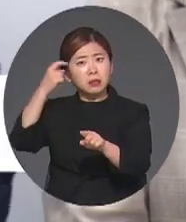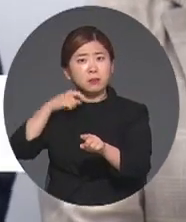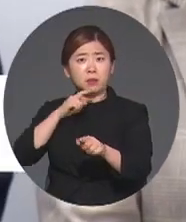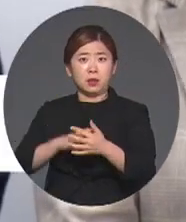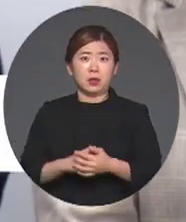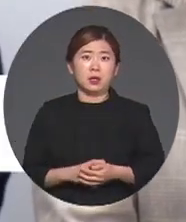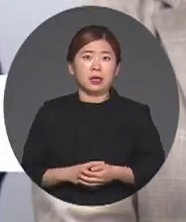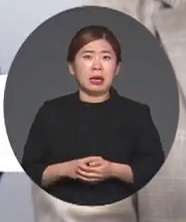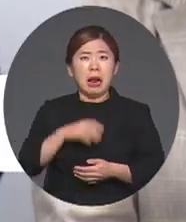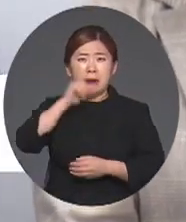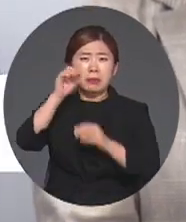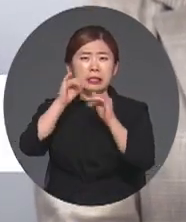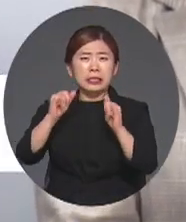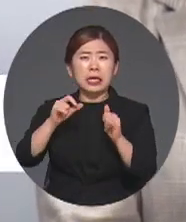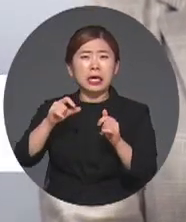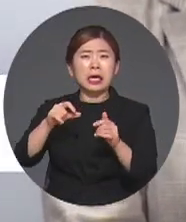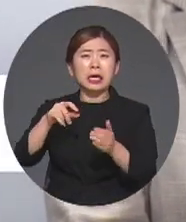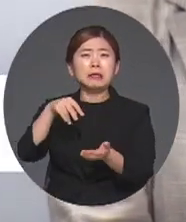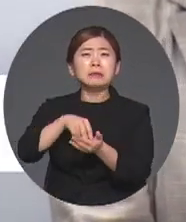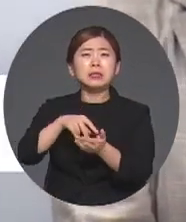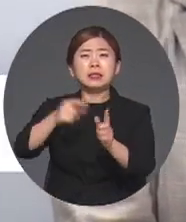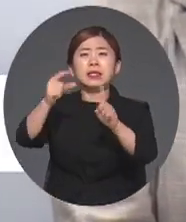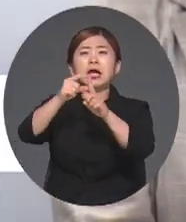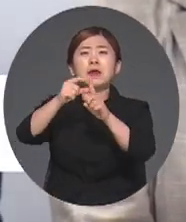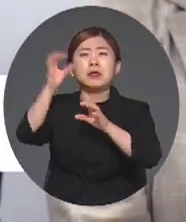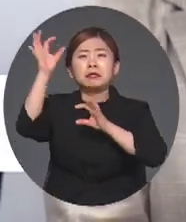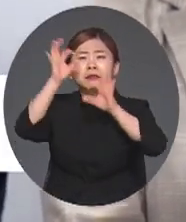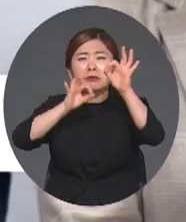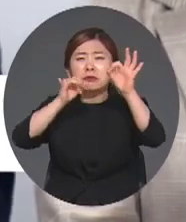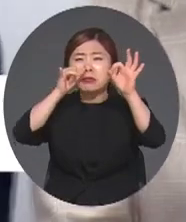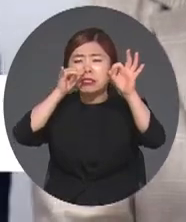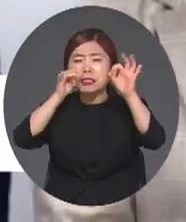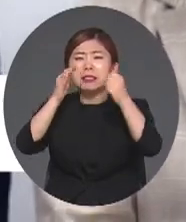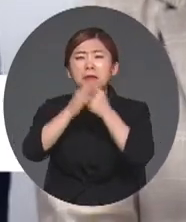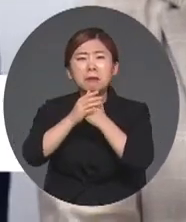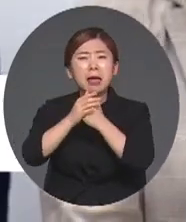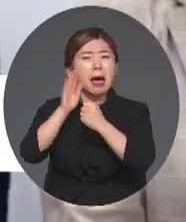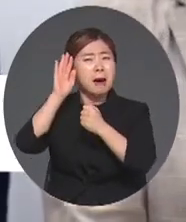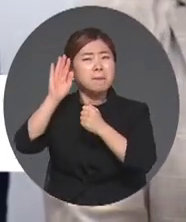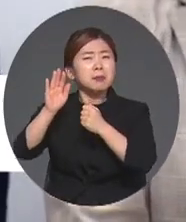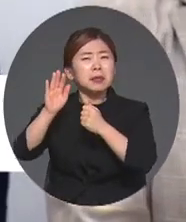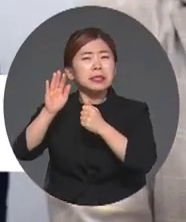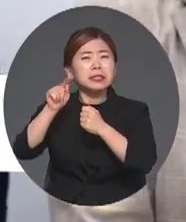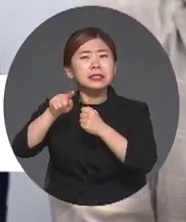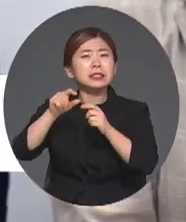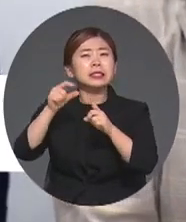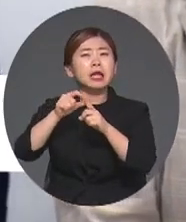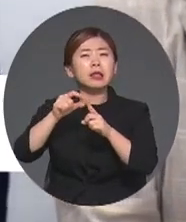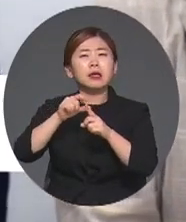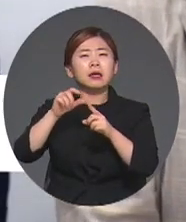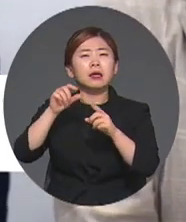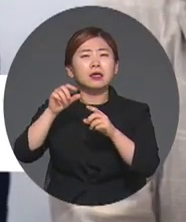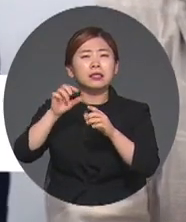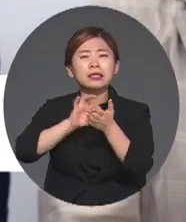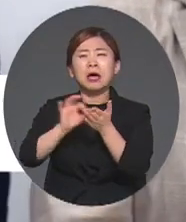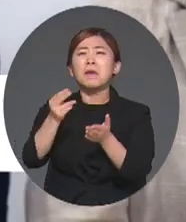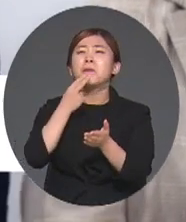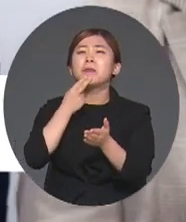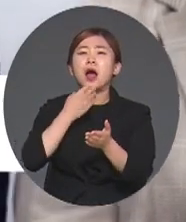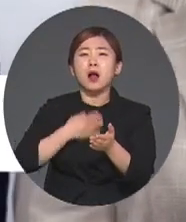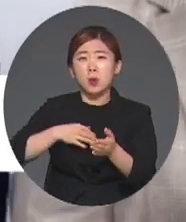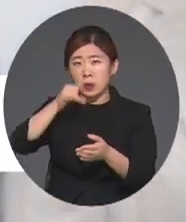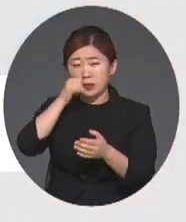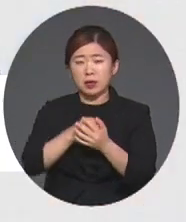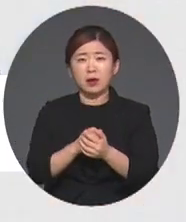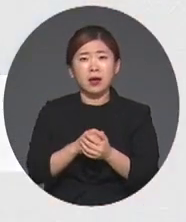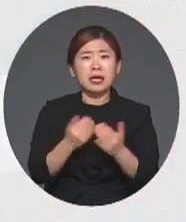표현이 조금 잘못됐다고 그 뒤로는 그 투자청의 표현을 거의 안 쓰신 걸로 알고 있고요. 투자진흥원보다는 차라리 투자공사로 가는 것이 맞다고도